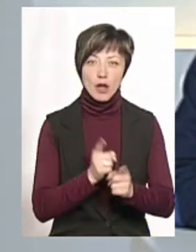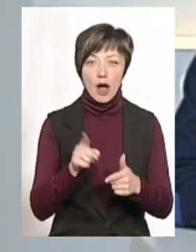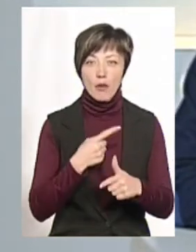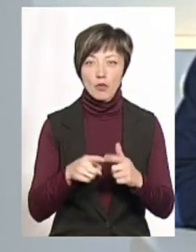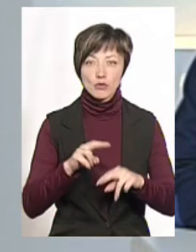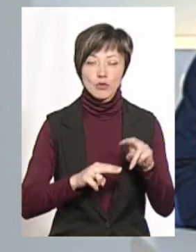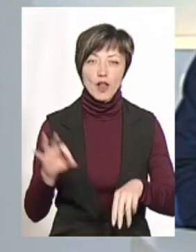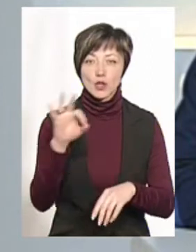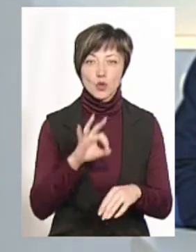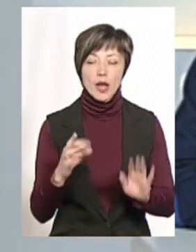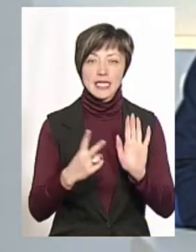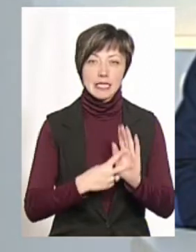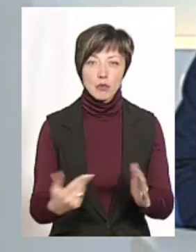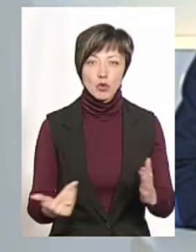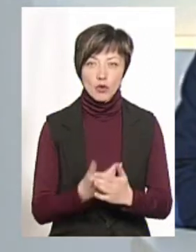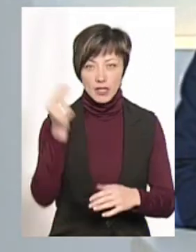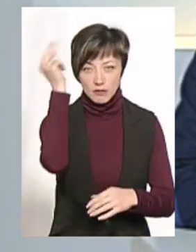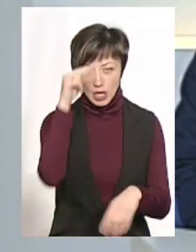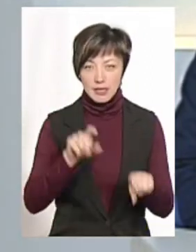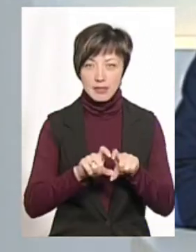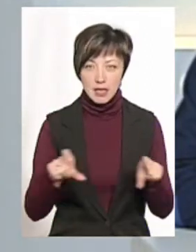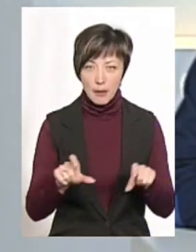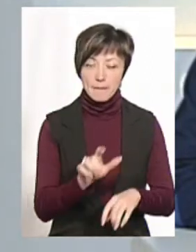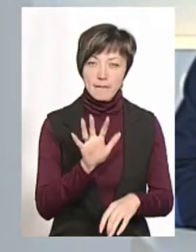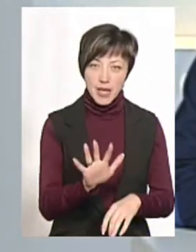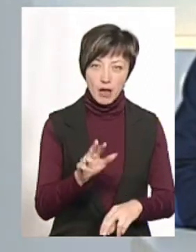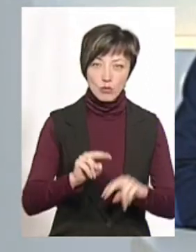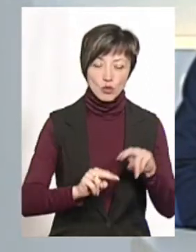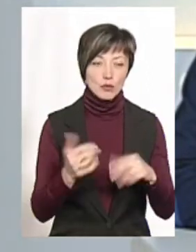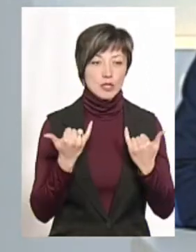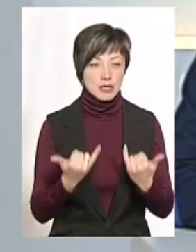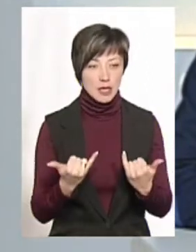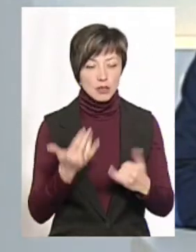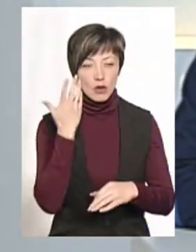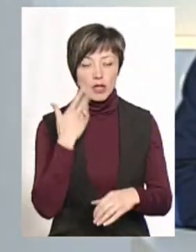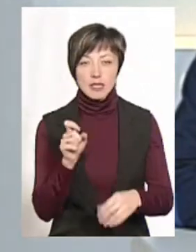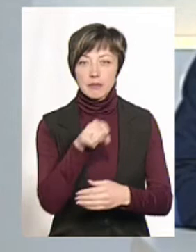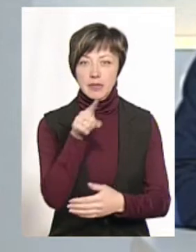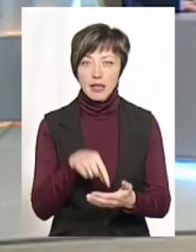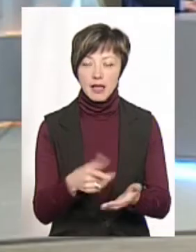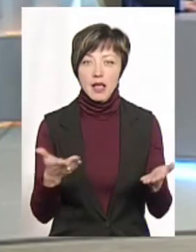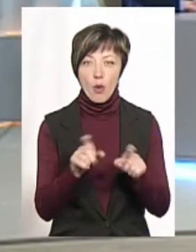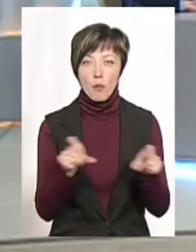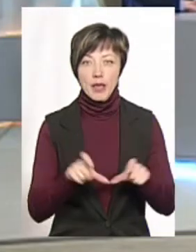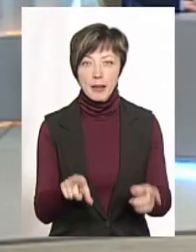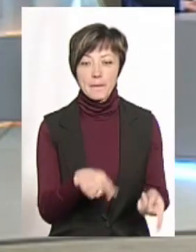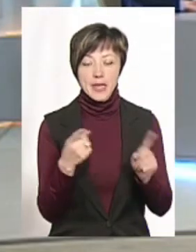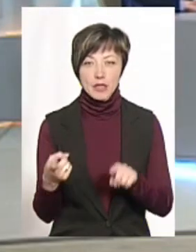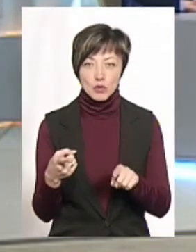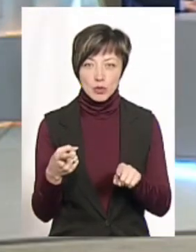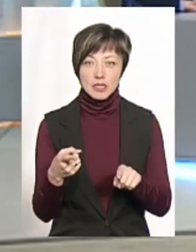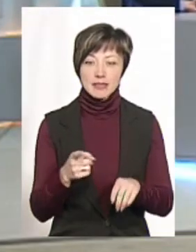збудували з нуля 7 нових навчальних закладів. 5 ми будуємо зараз. Коли ви задавали питання, які об'єкти перейдуть з